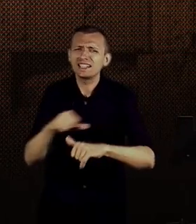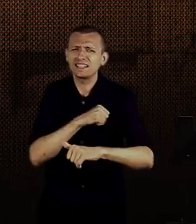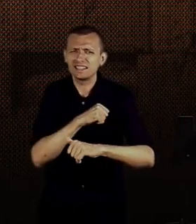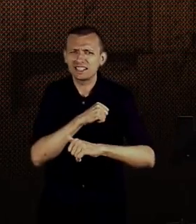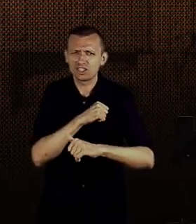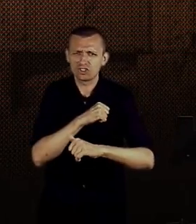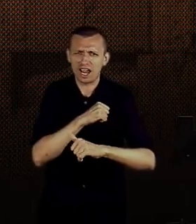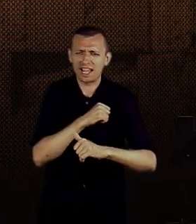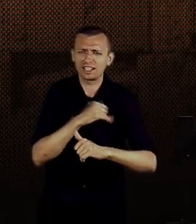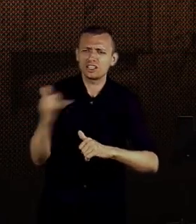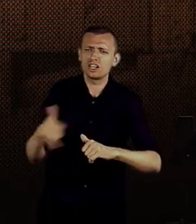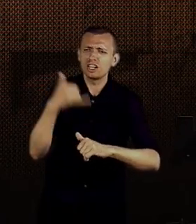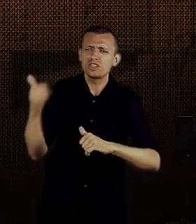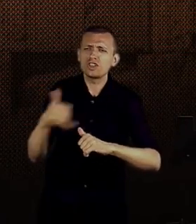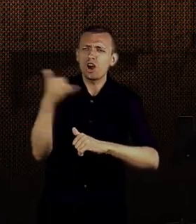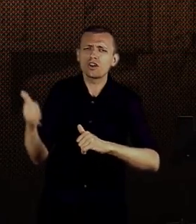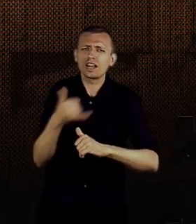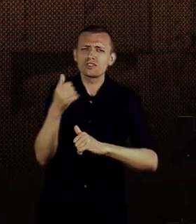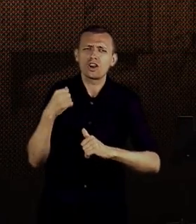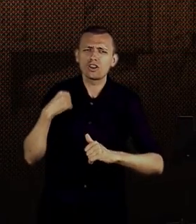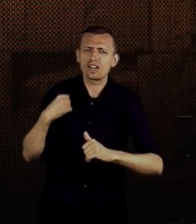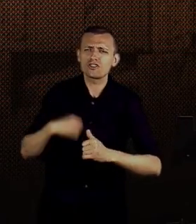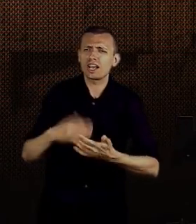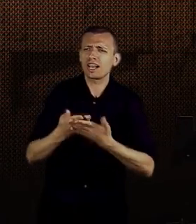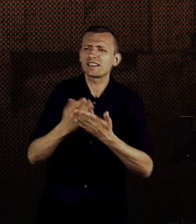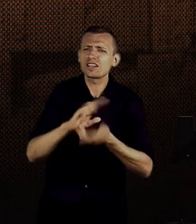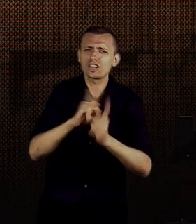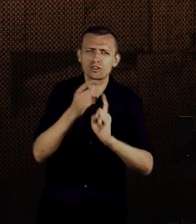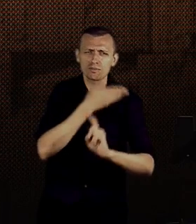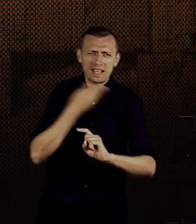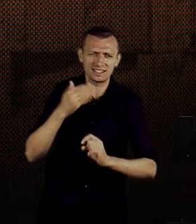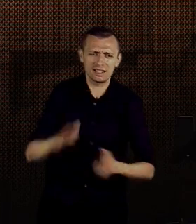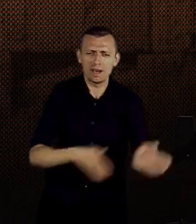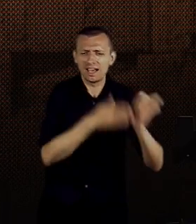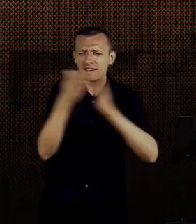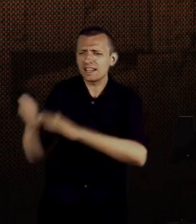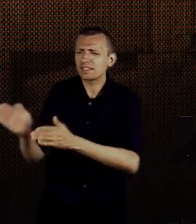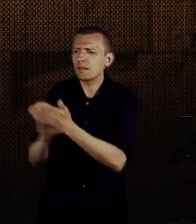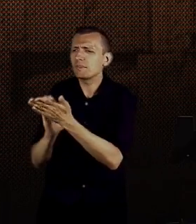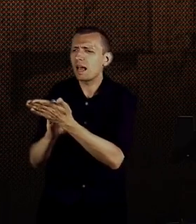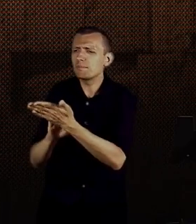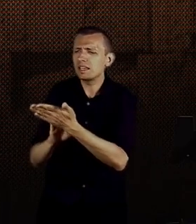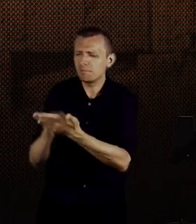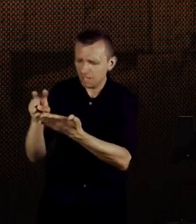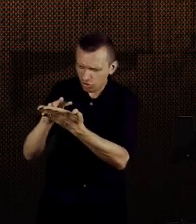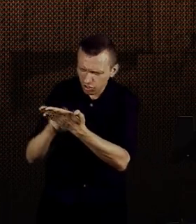długo? Prawda jest jednak banalna. A brzmi ona